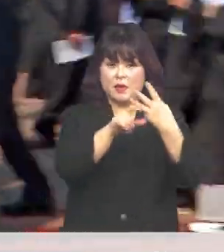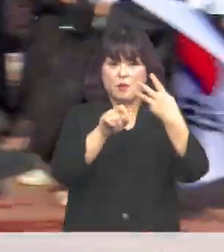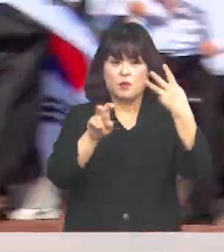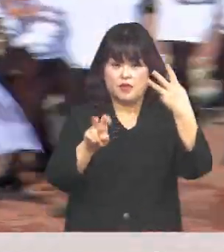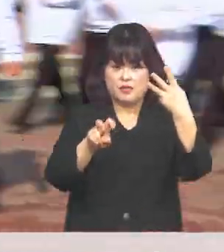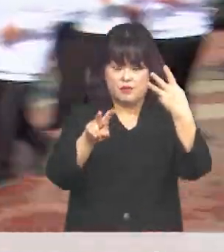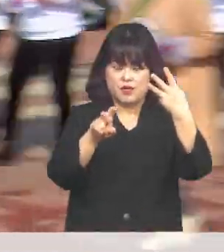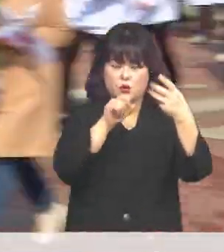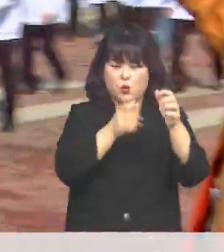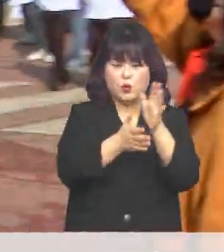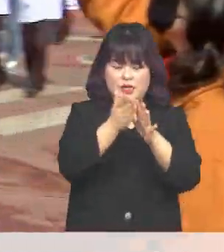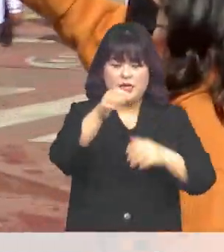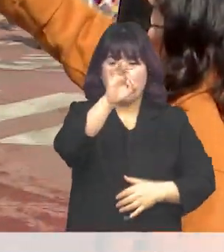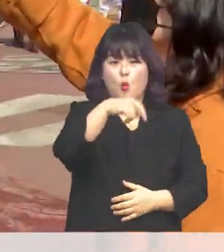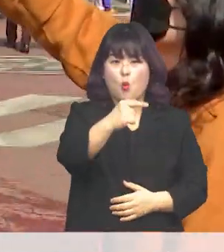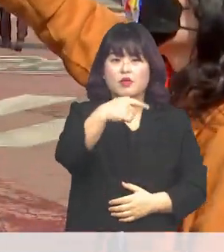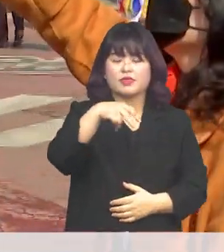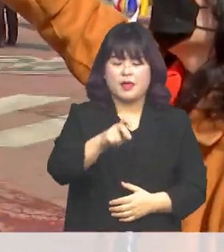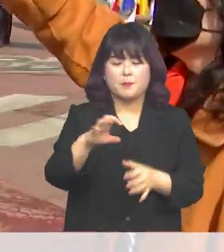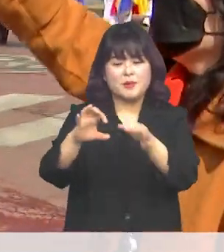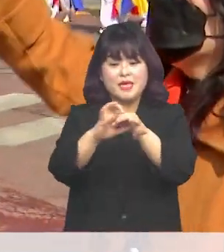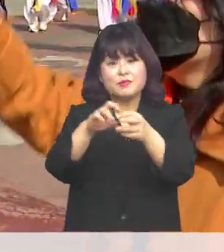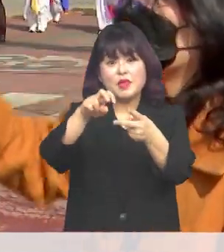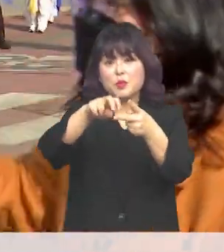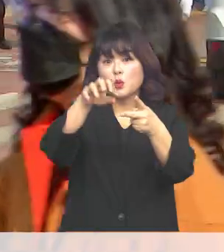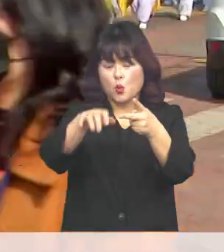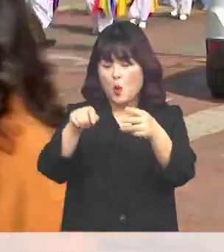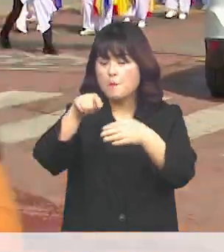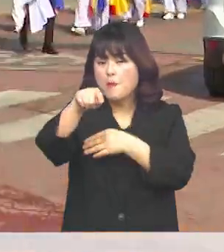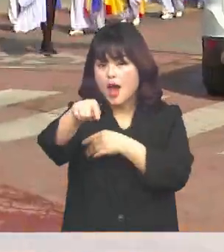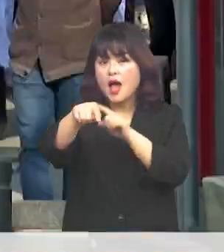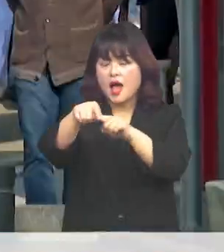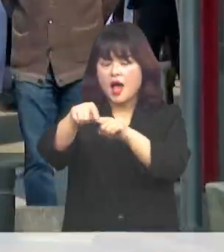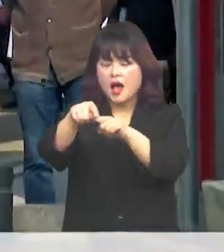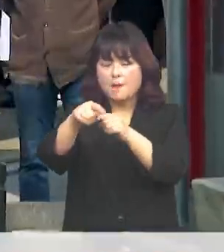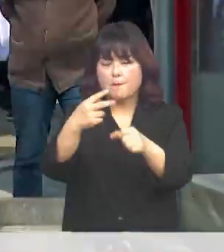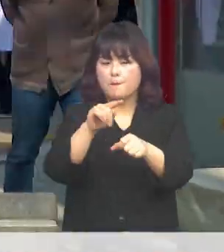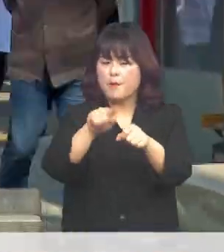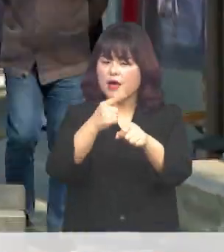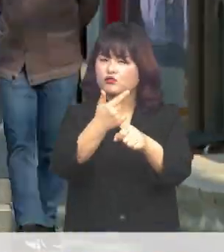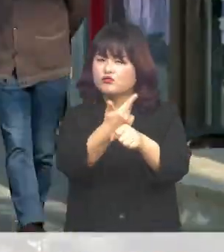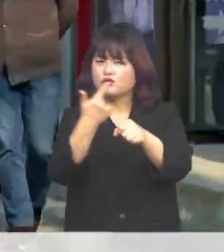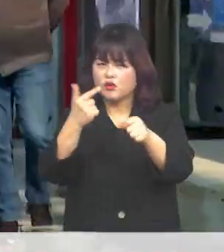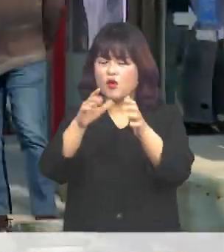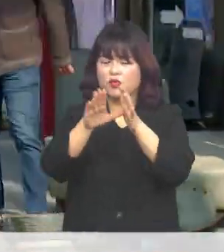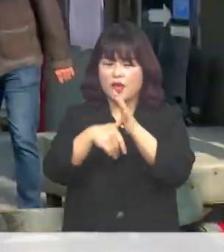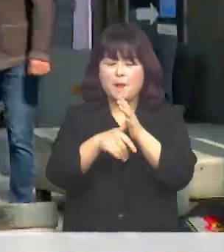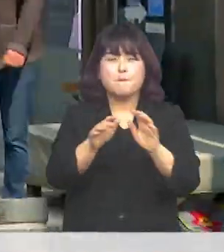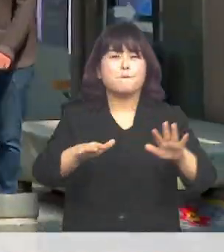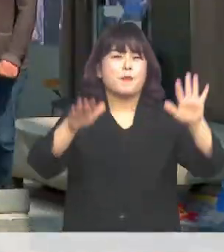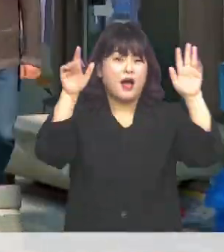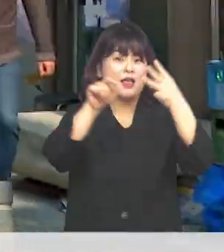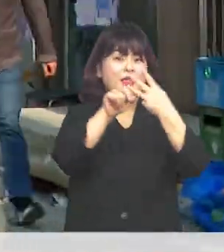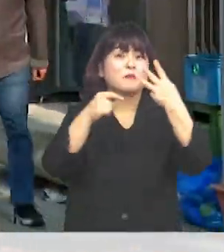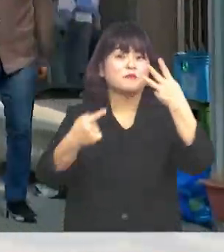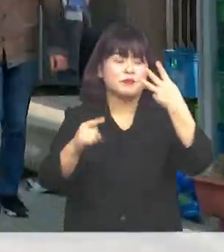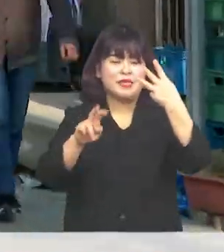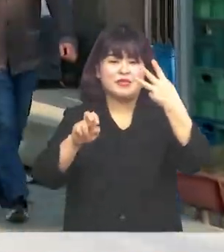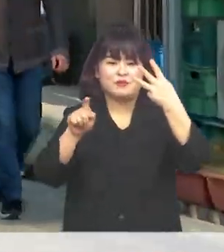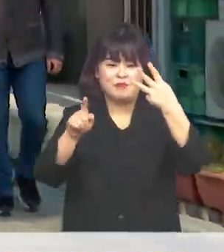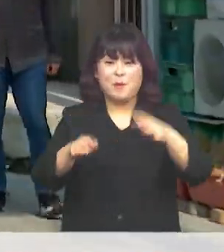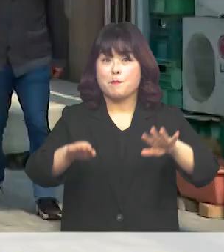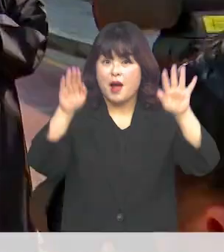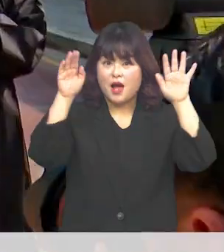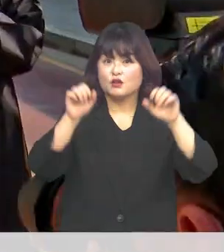지난 22일 서인구 원산면 이음센터 야외무대에서 106년 전 일어났던 용인 3.2.1 만세운동을